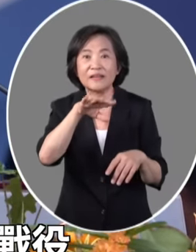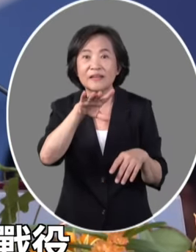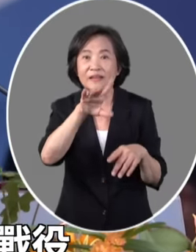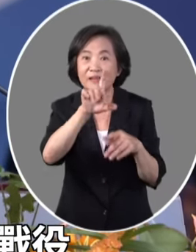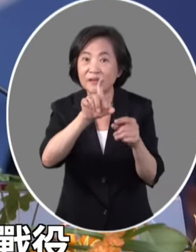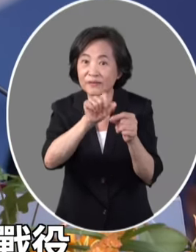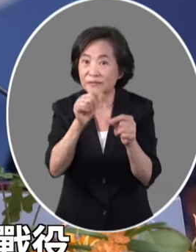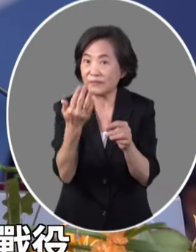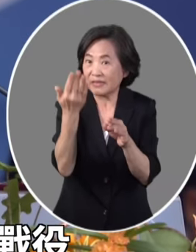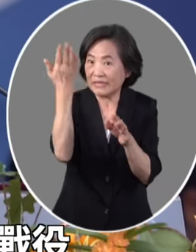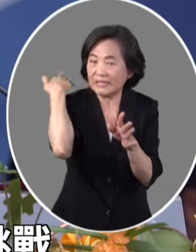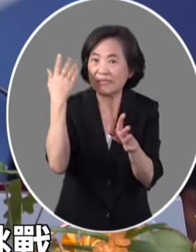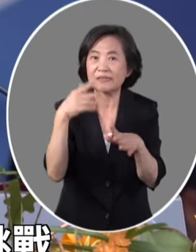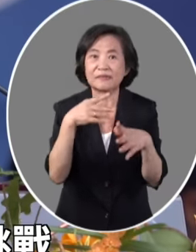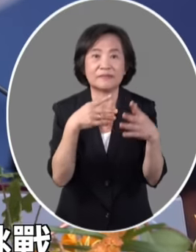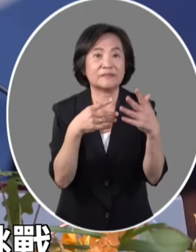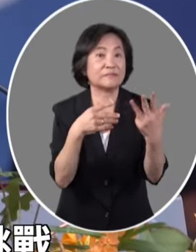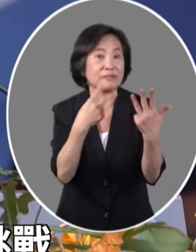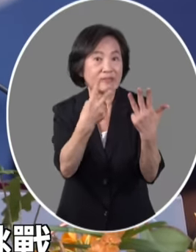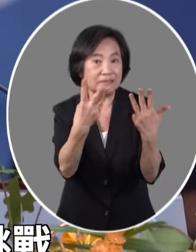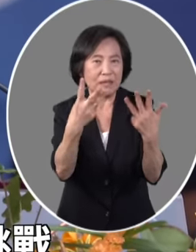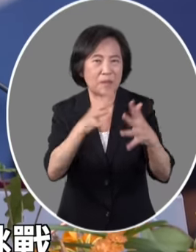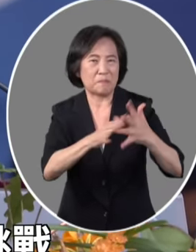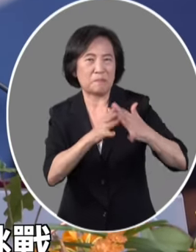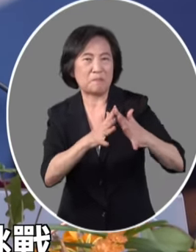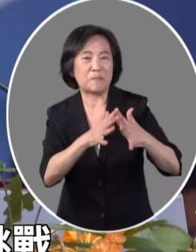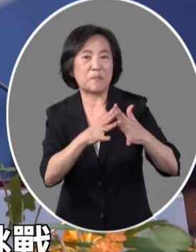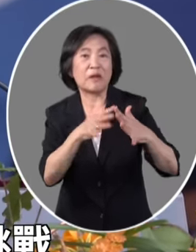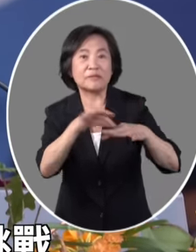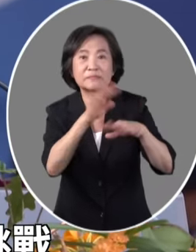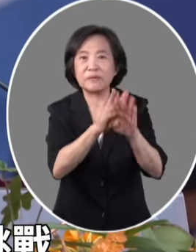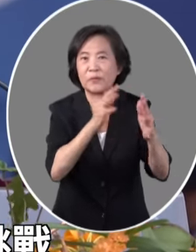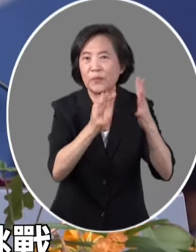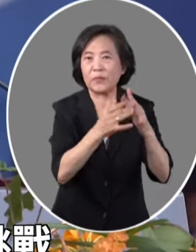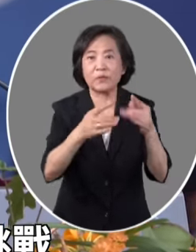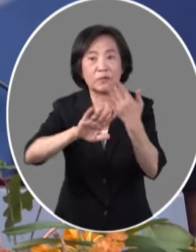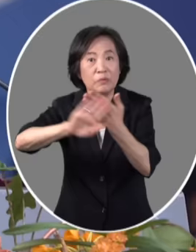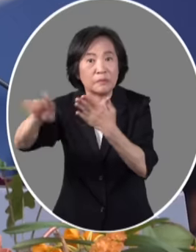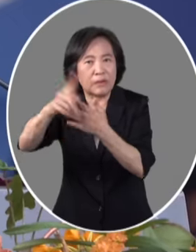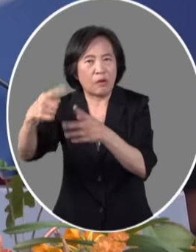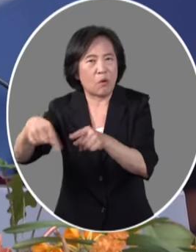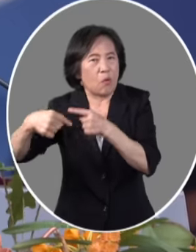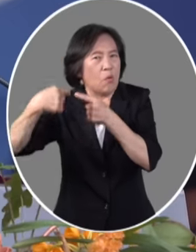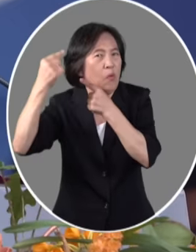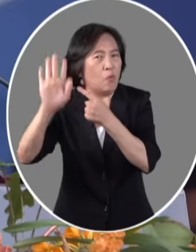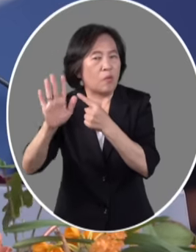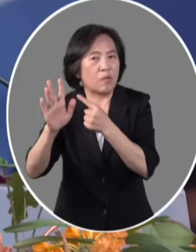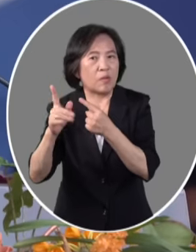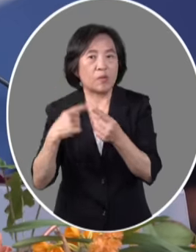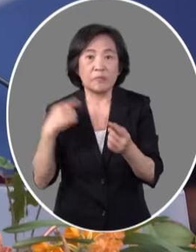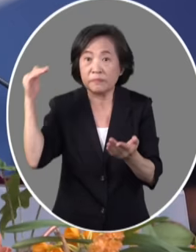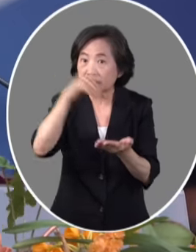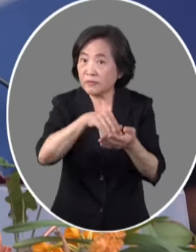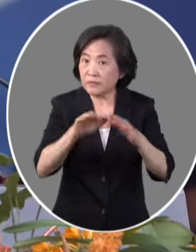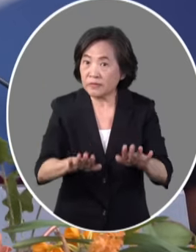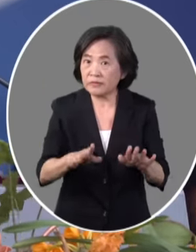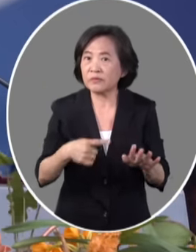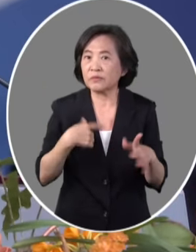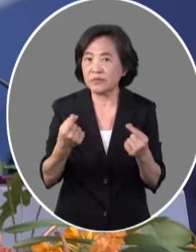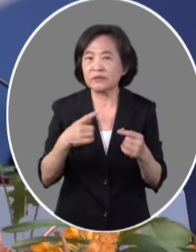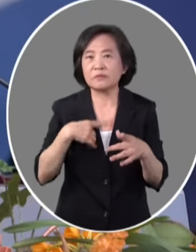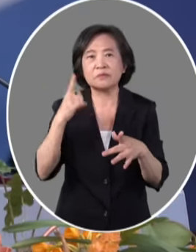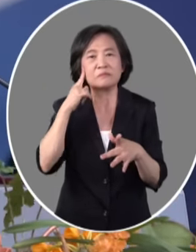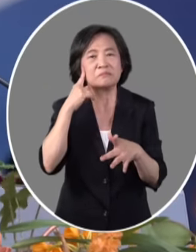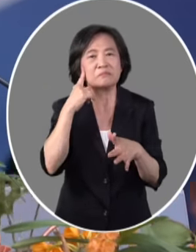823战役，或是如今面对外部威胁的挑战， 我们始终怀抱着不分彼